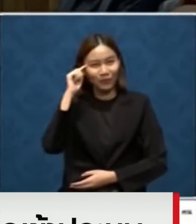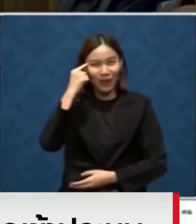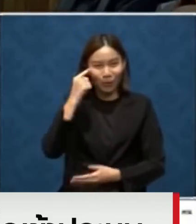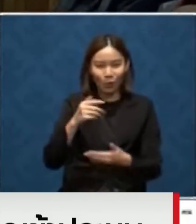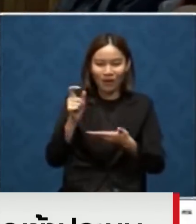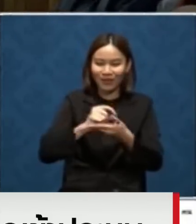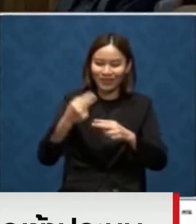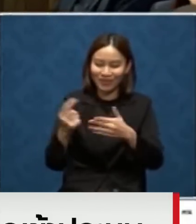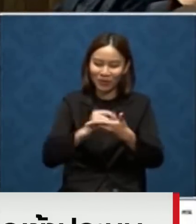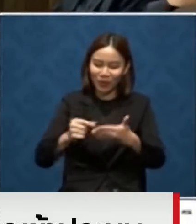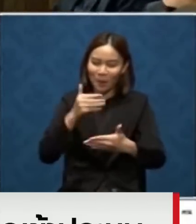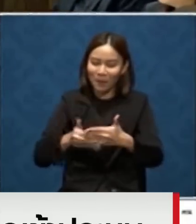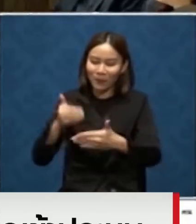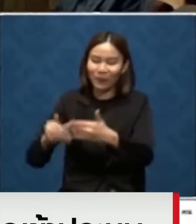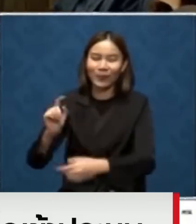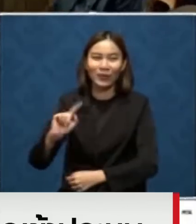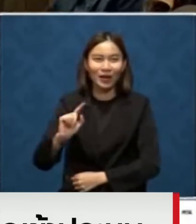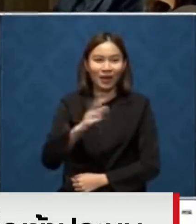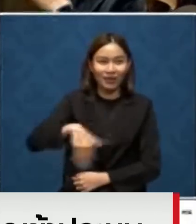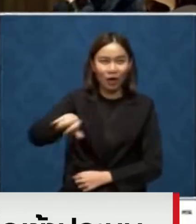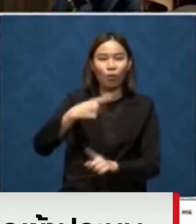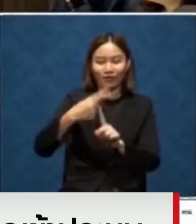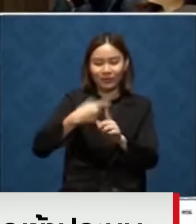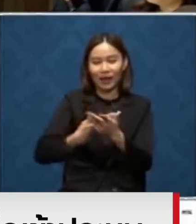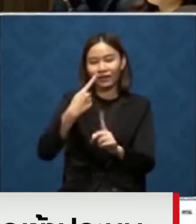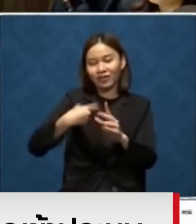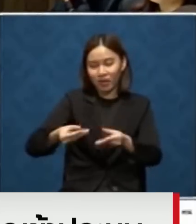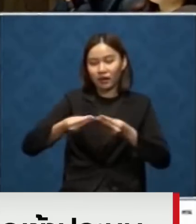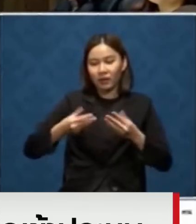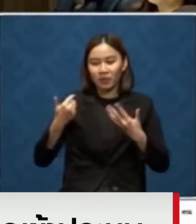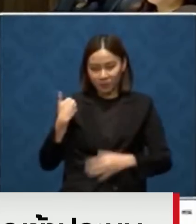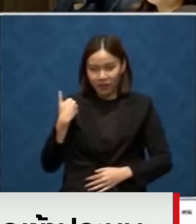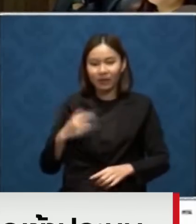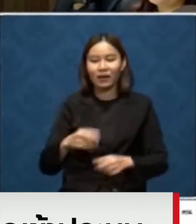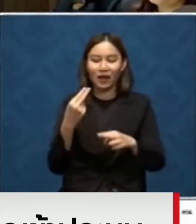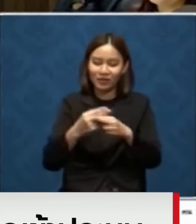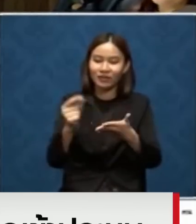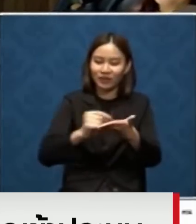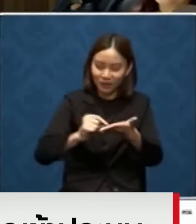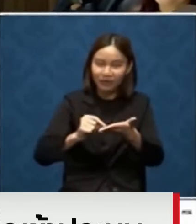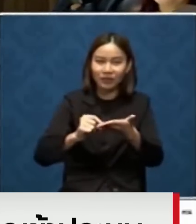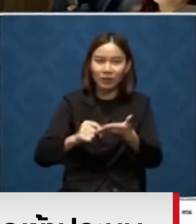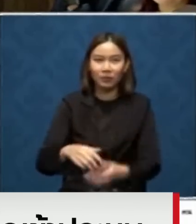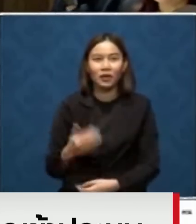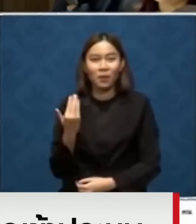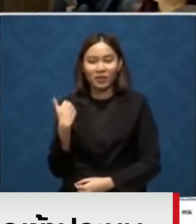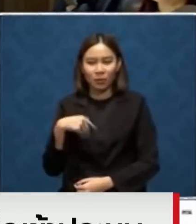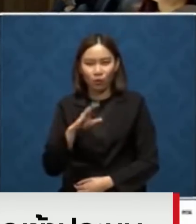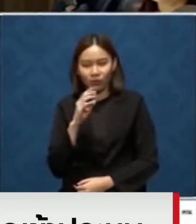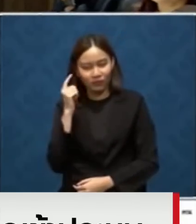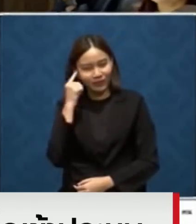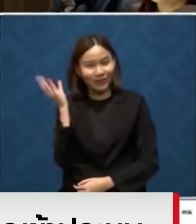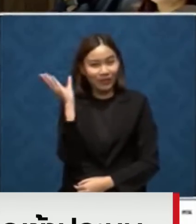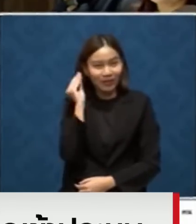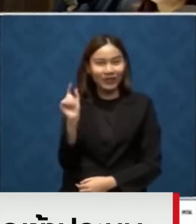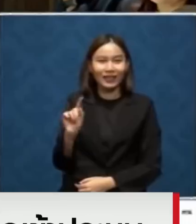ไม่ได้เอาปากกาไปให้หรือเปล่าสวก็เลยยืนอ.กันนะห้องประชุมแต่เซ็นชื่อเข้าประชุมไม่ได้อ่ะเดี๋ยวไม่เป็น